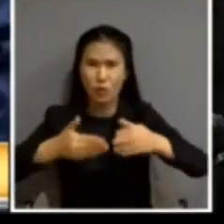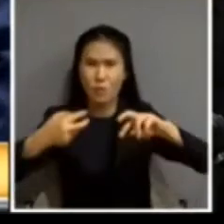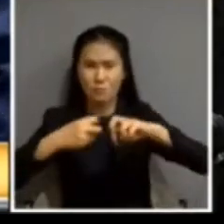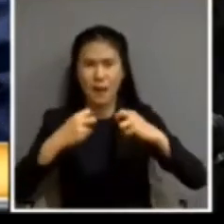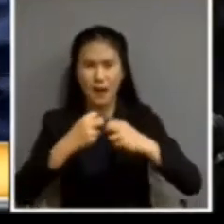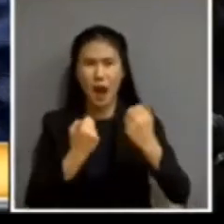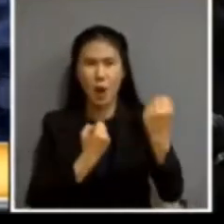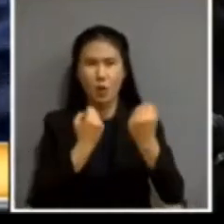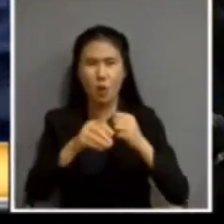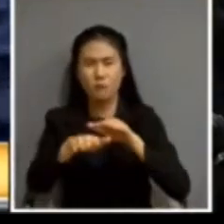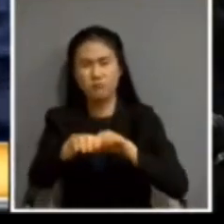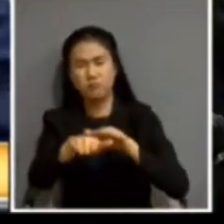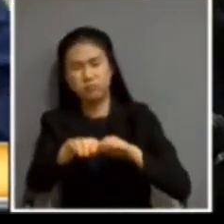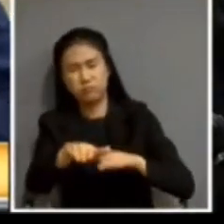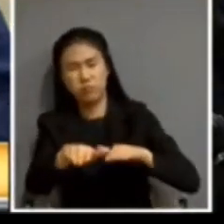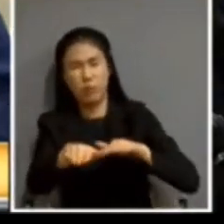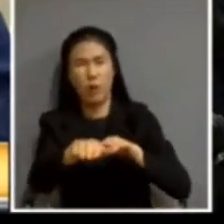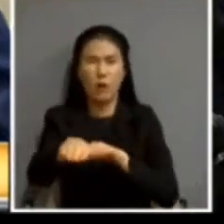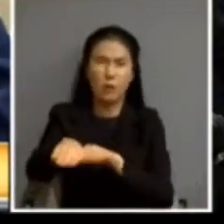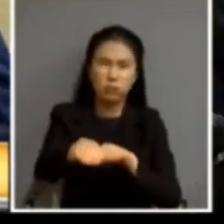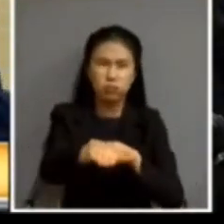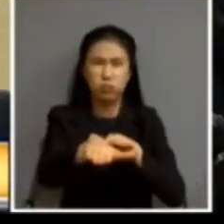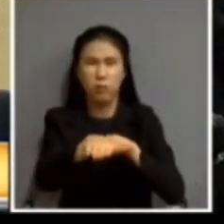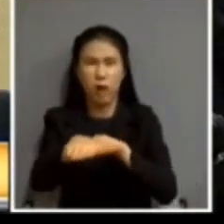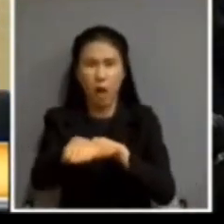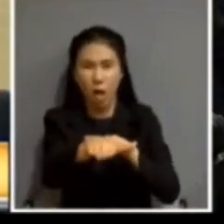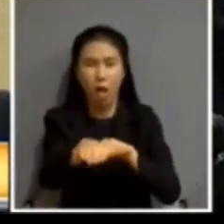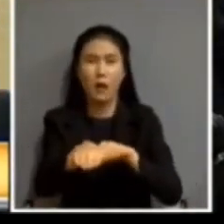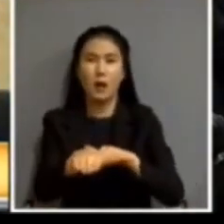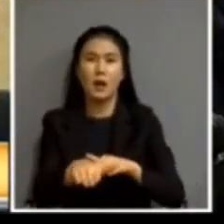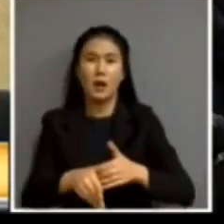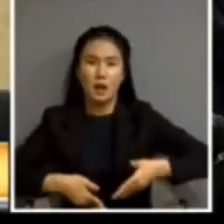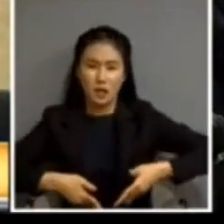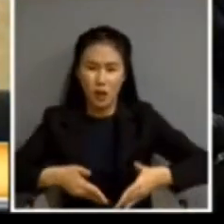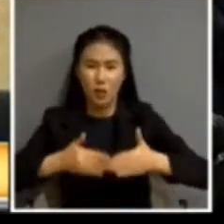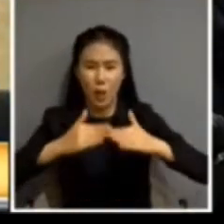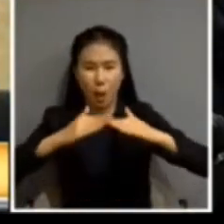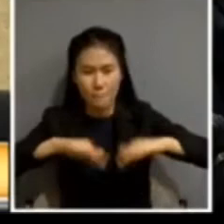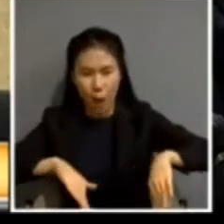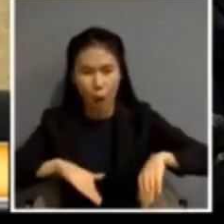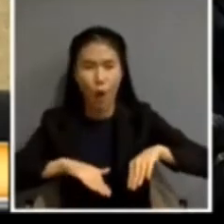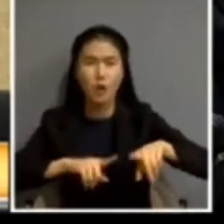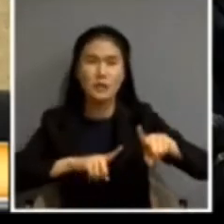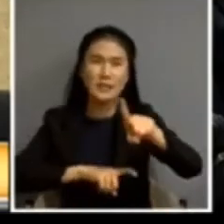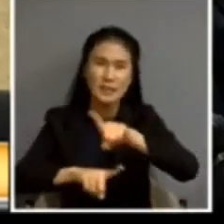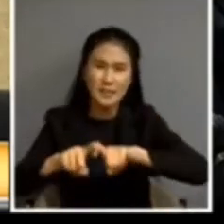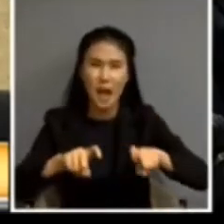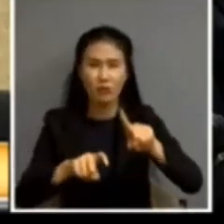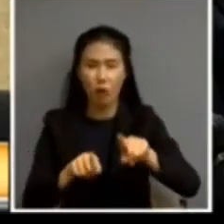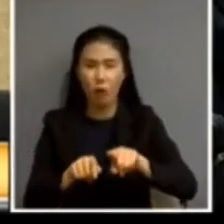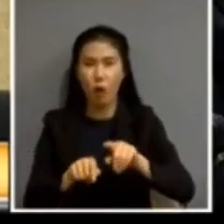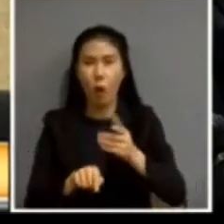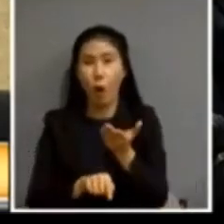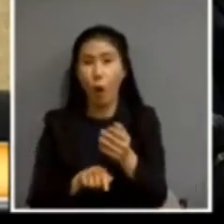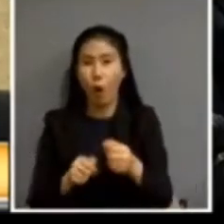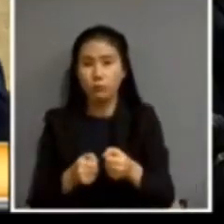ดจราจรคับคั่งความจำรุดสุดโทรมและความจำเป็นจะต้องมีการขยายเพ